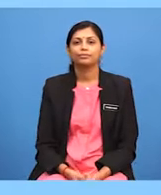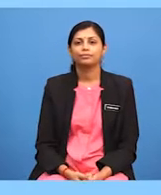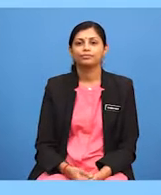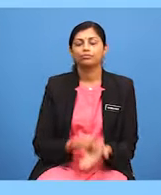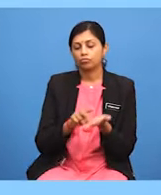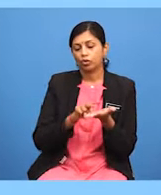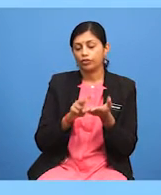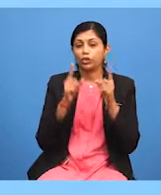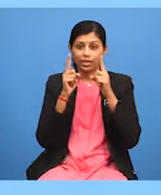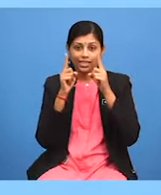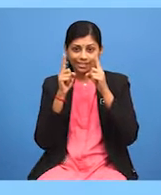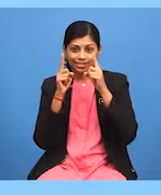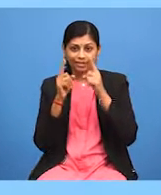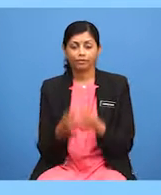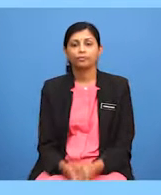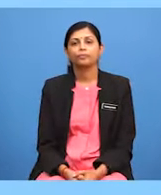138.89 Watt.